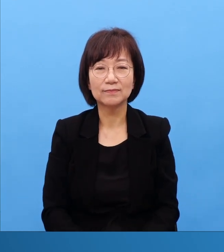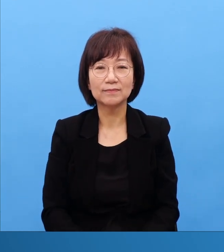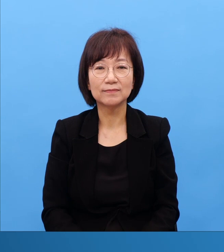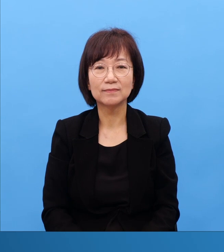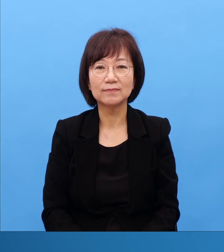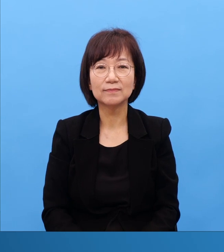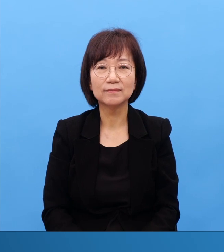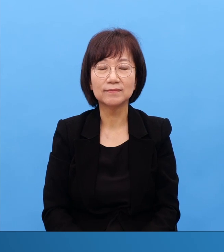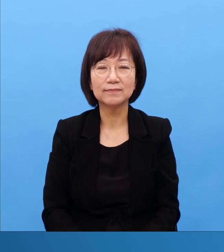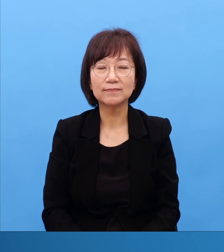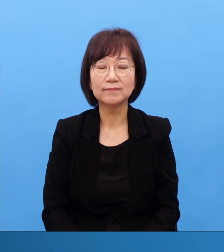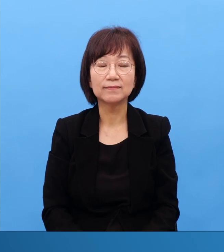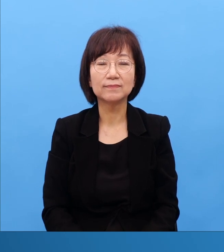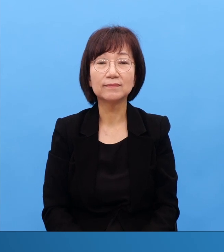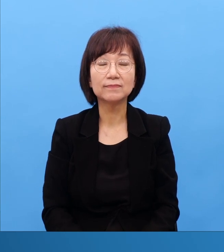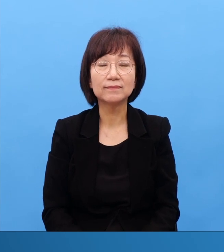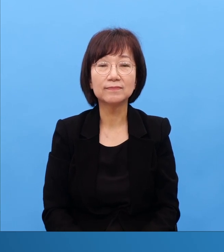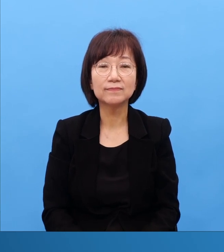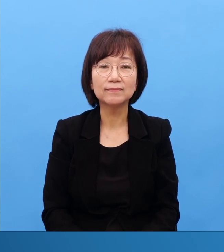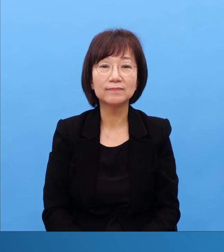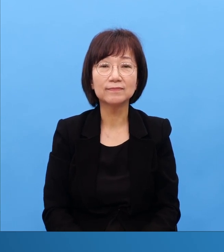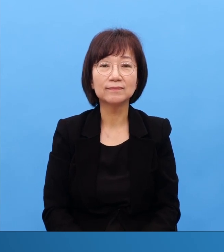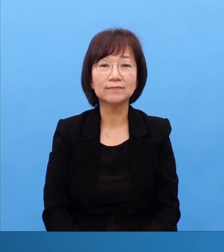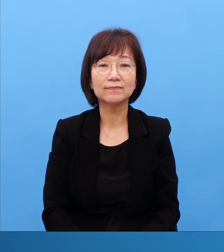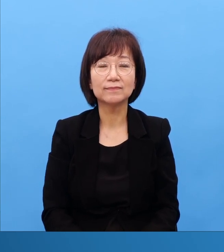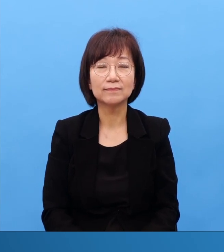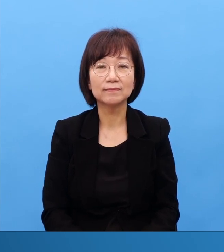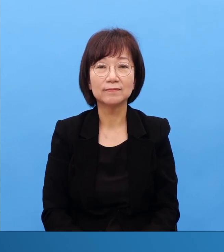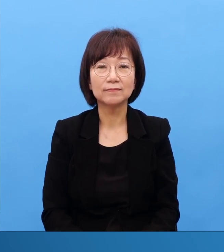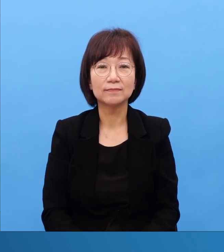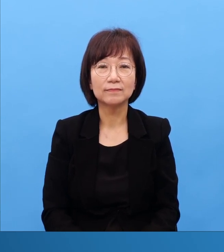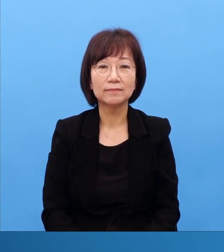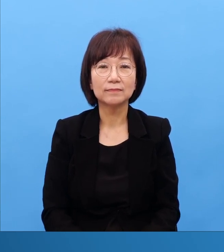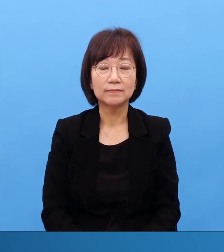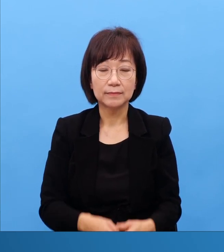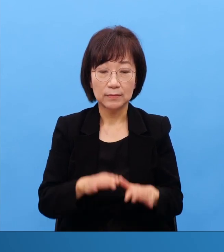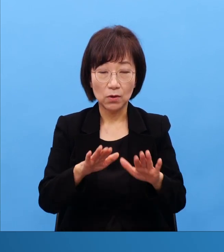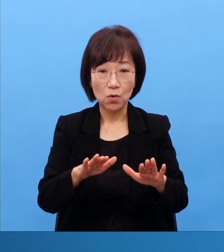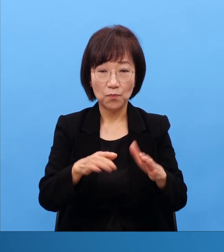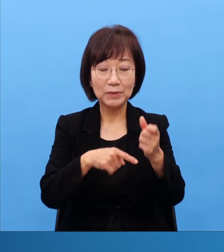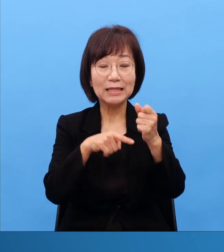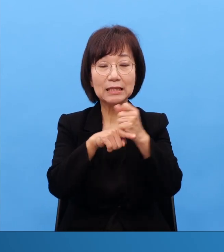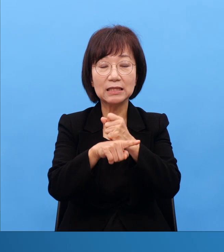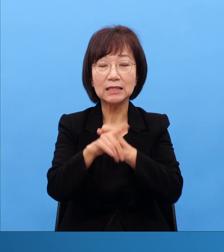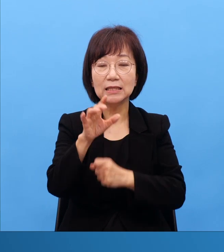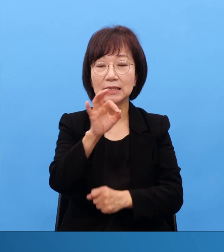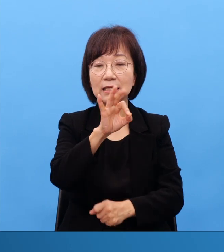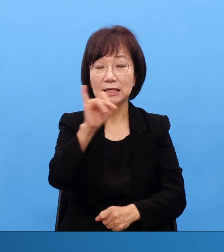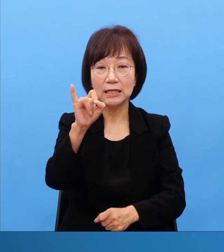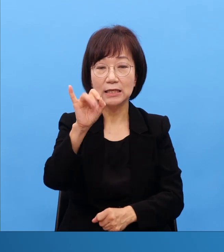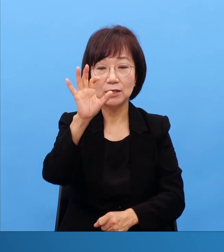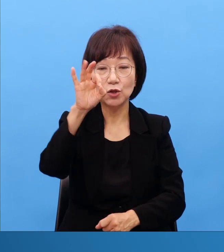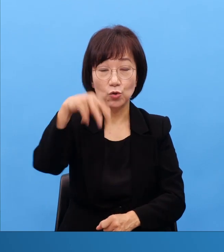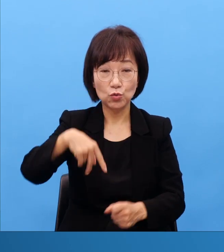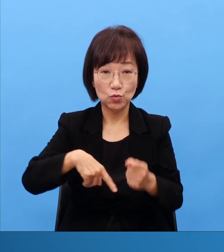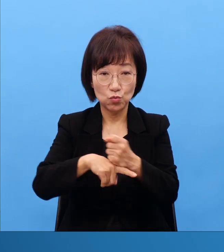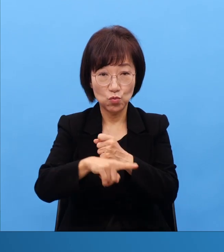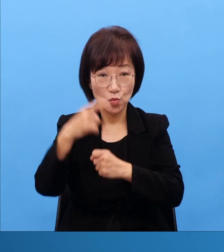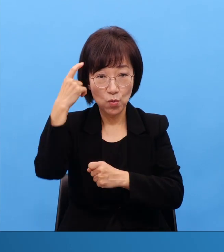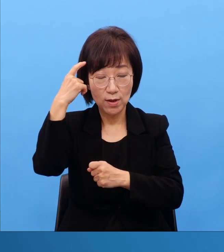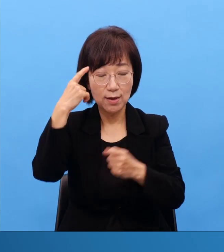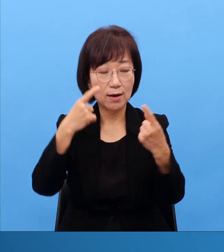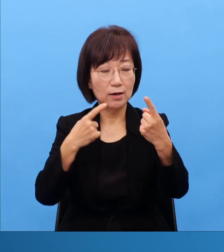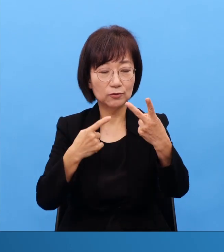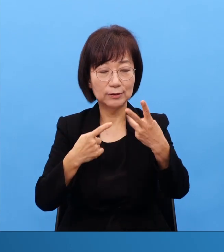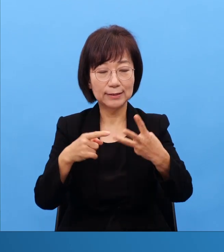this age. 간단히 본론 말씀드리겠습니다. 이유 세 가지입니다. There are three reasons for this, and I'll speak of this very concisely in the